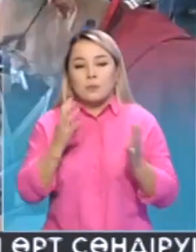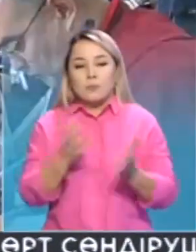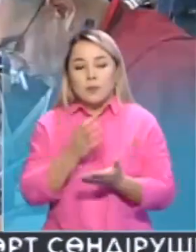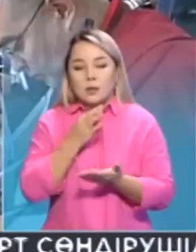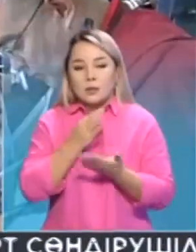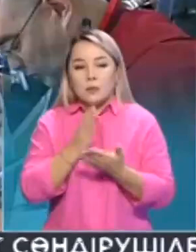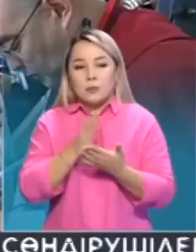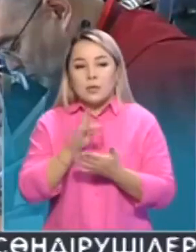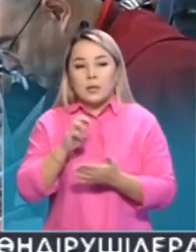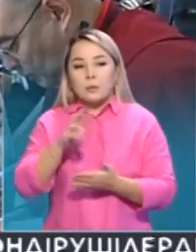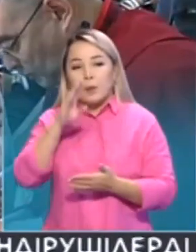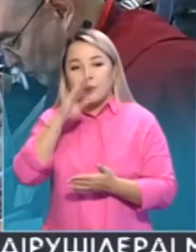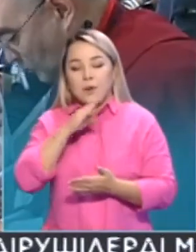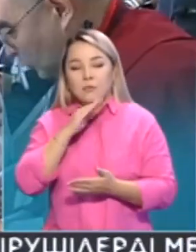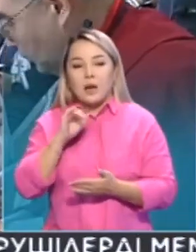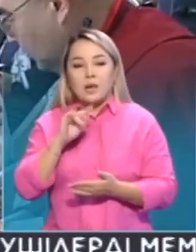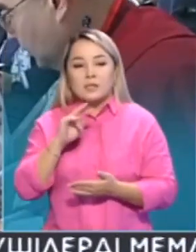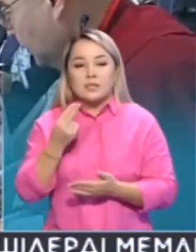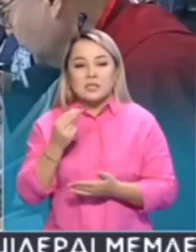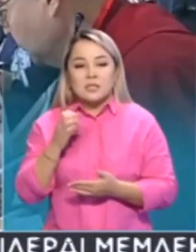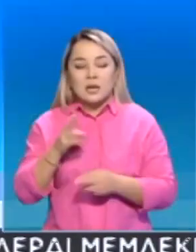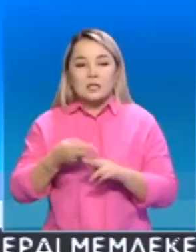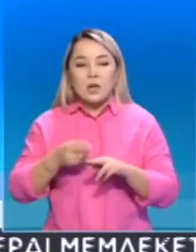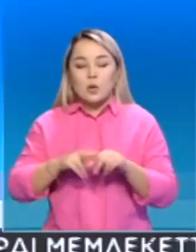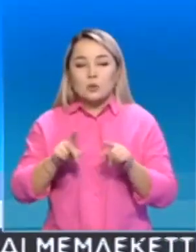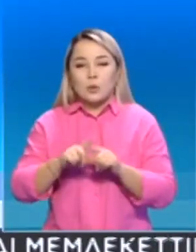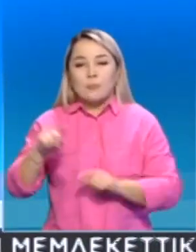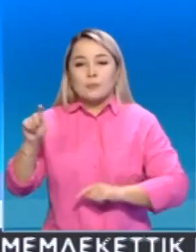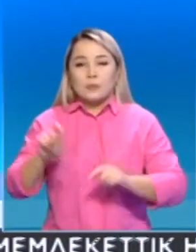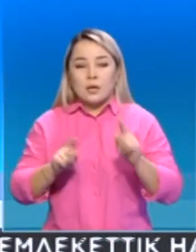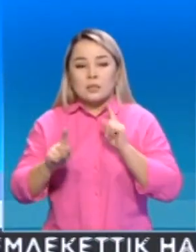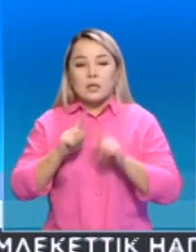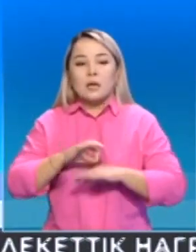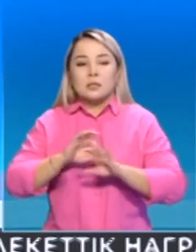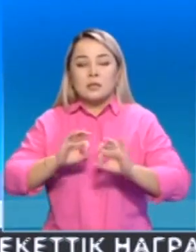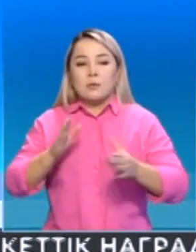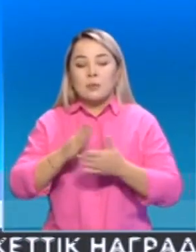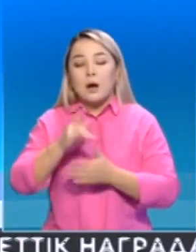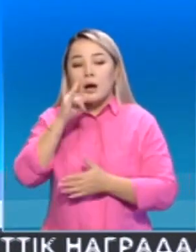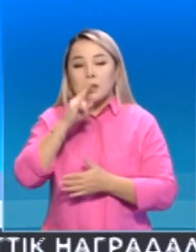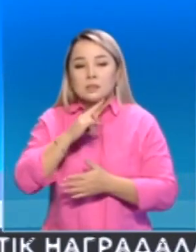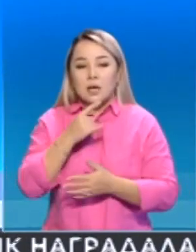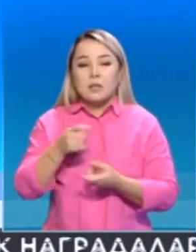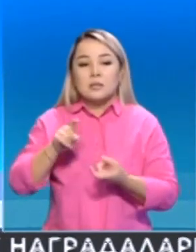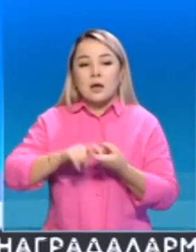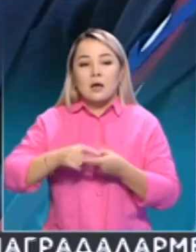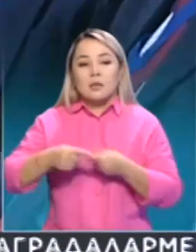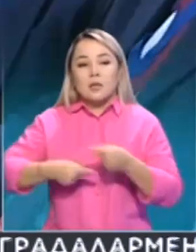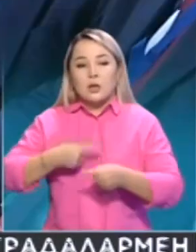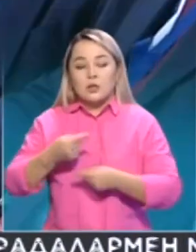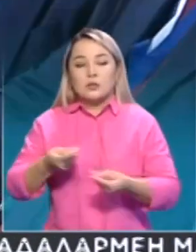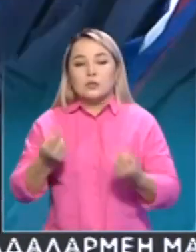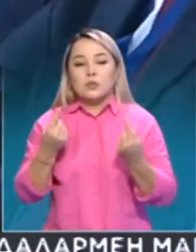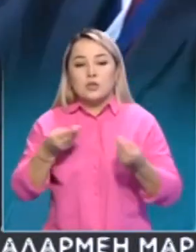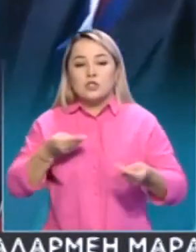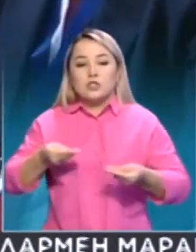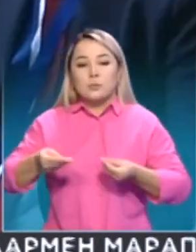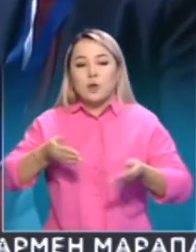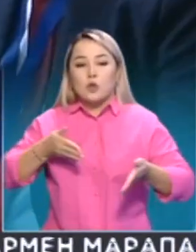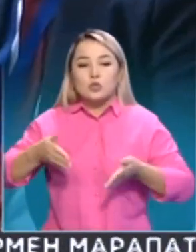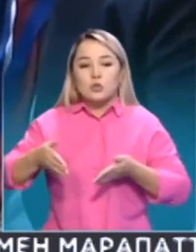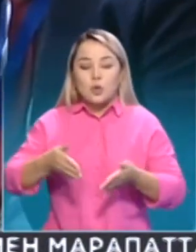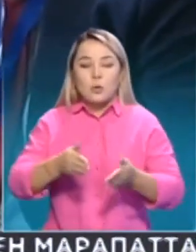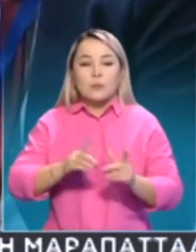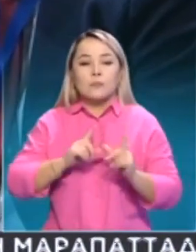мемлекет. Рим папасы Франциск дін көшбасшылары съезінде осылай деді. Сонымен қатар Қазақстан арқылы әйгілі Жібек жолы керуенінің жолы